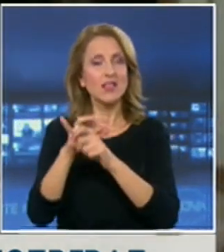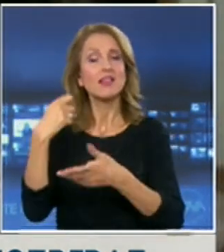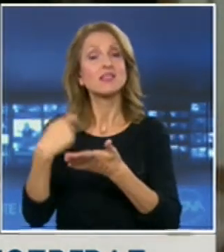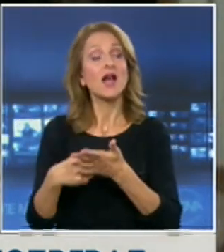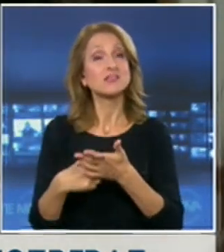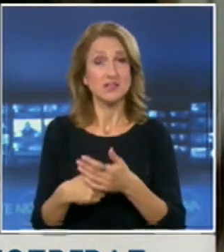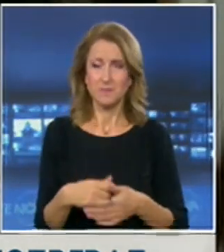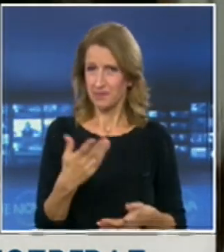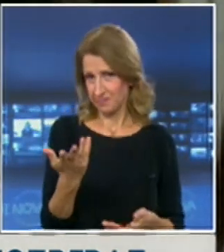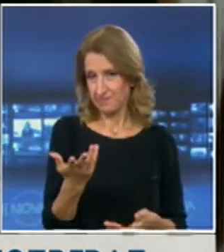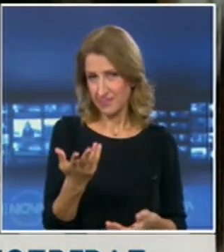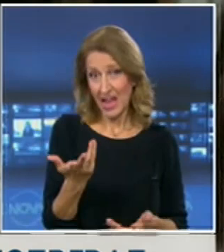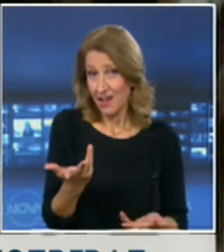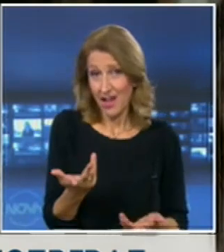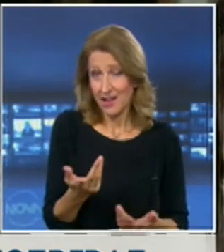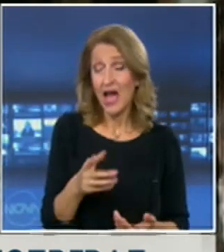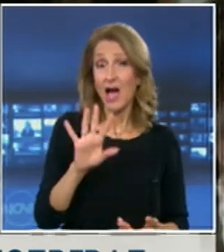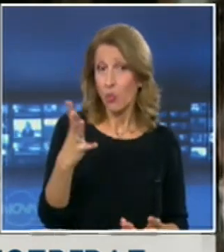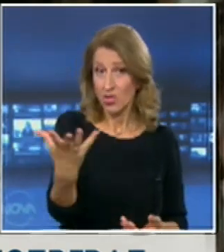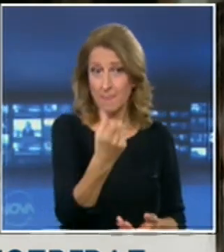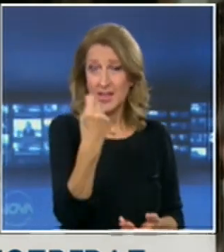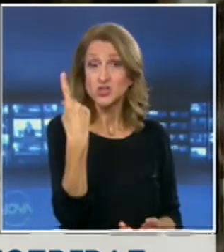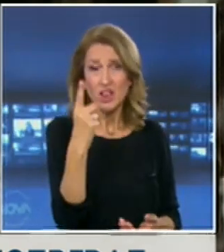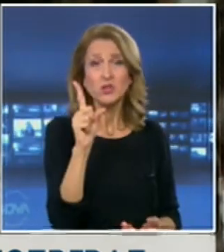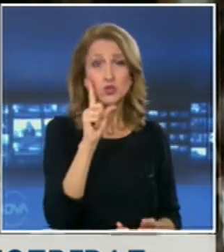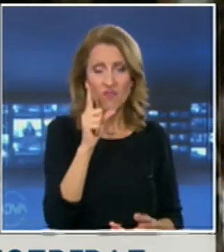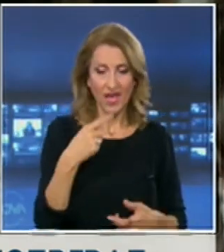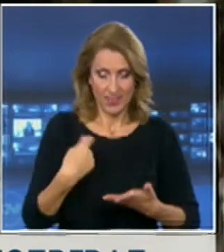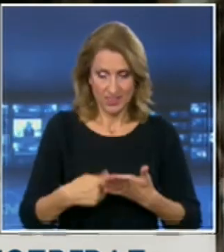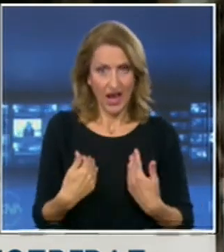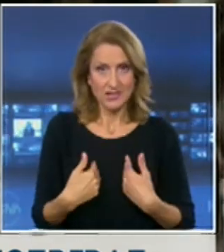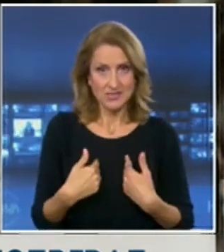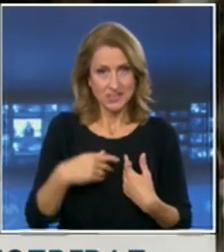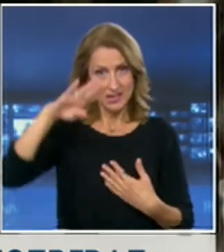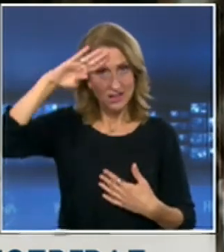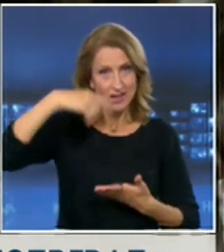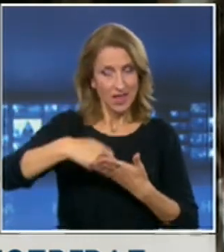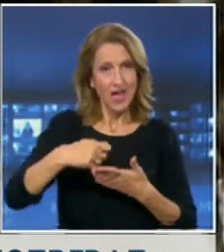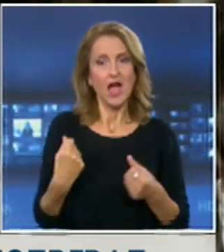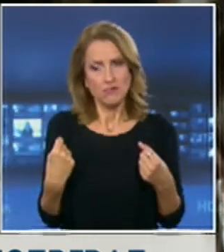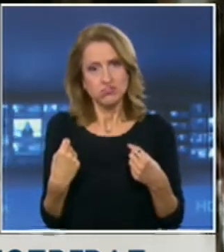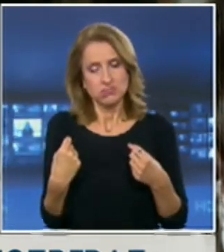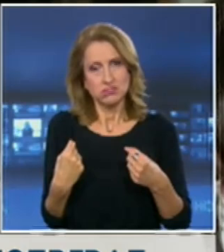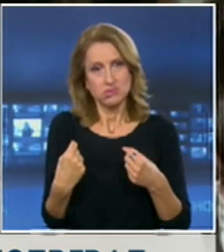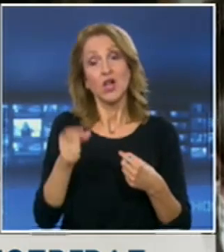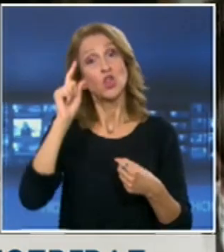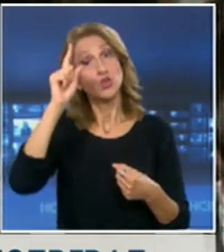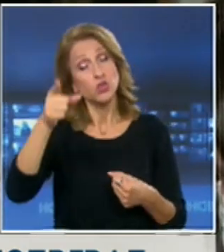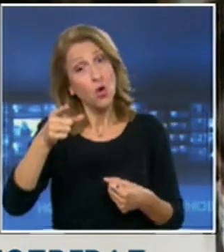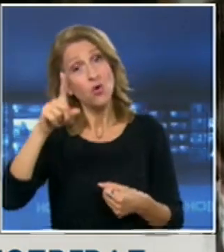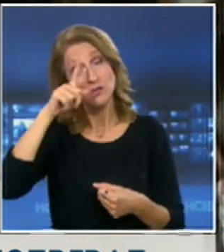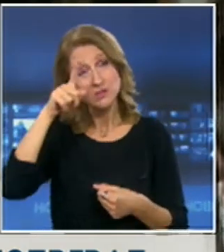един таксиметров шофьор, който иска да вози до София COVID-болни, ми се обадете, ние ще го